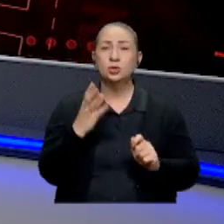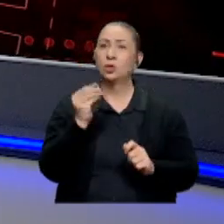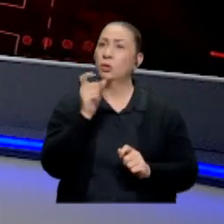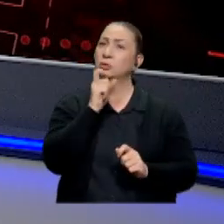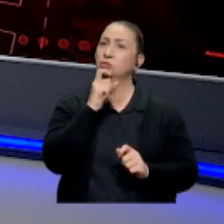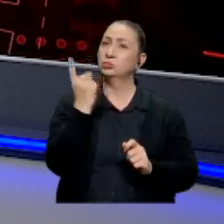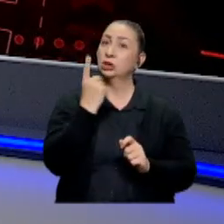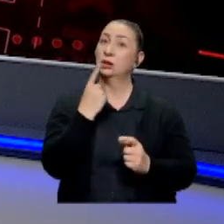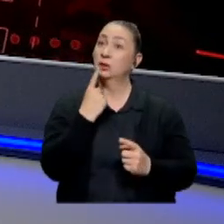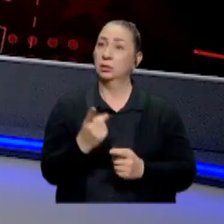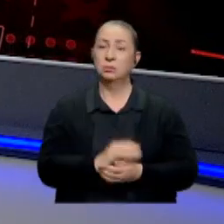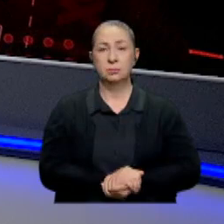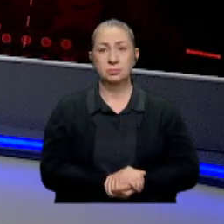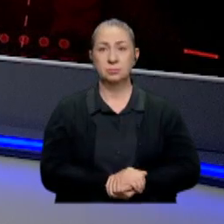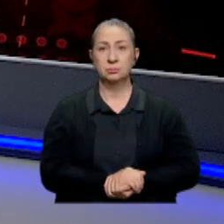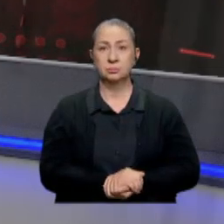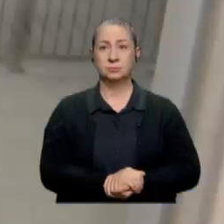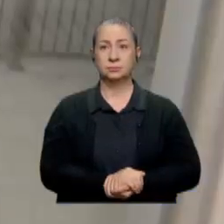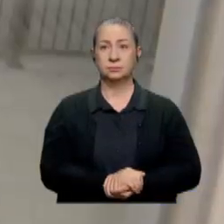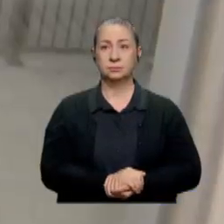yanlış bir şey diye konuştu.